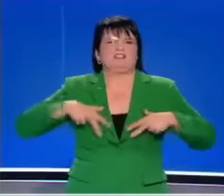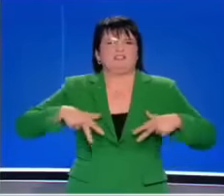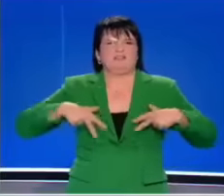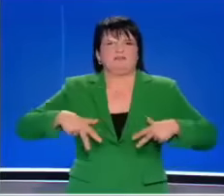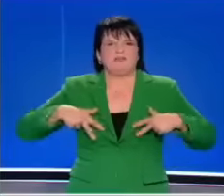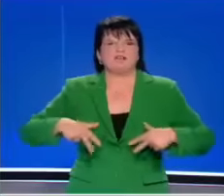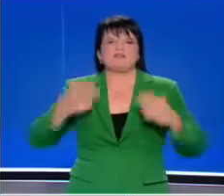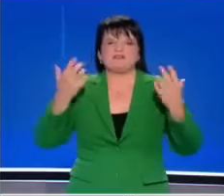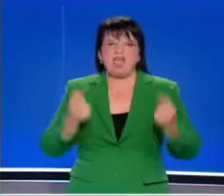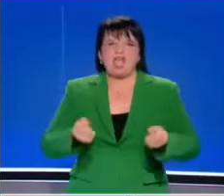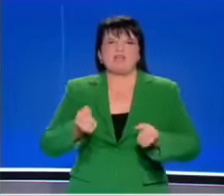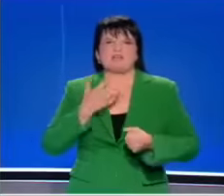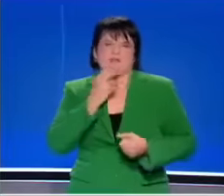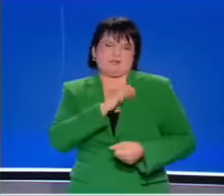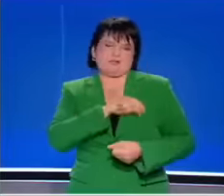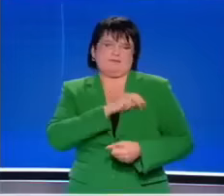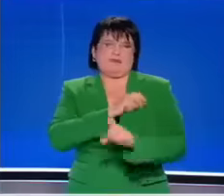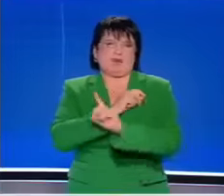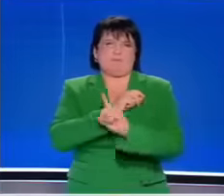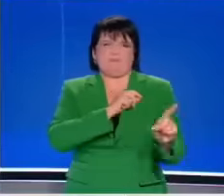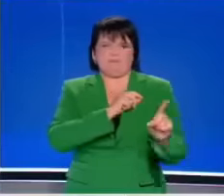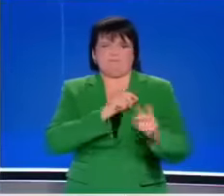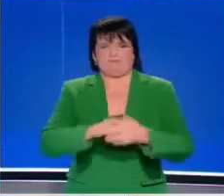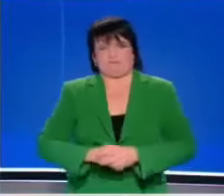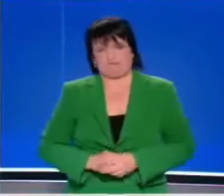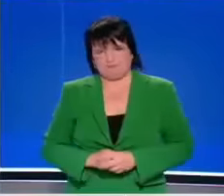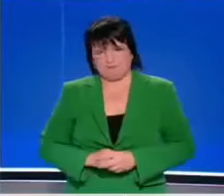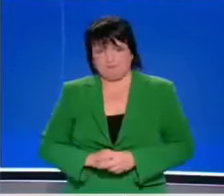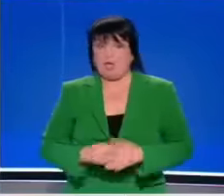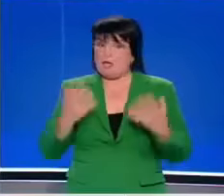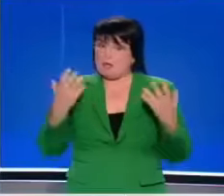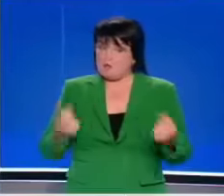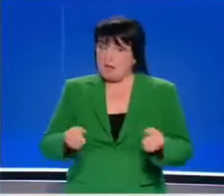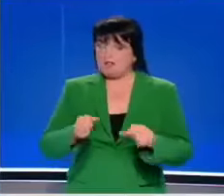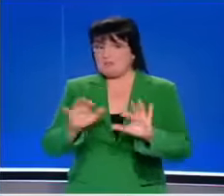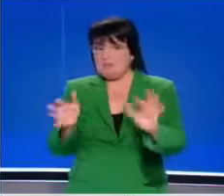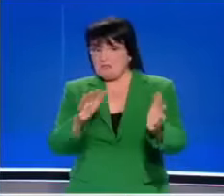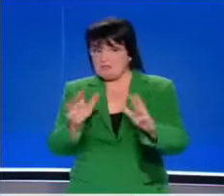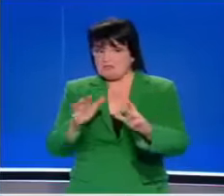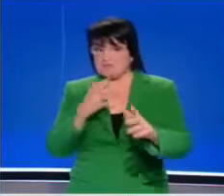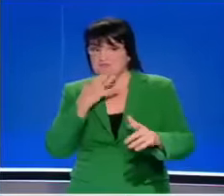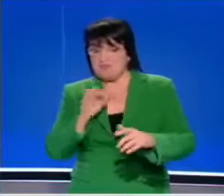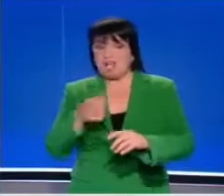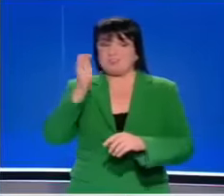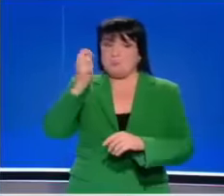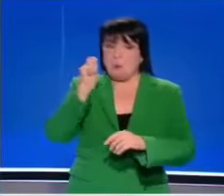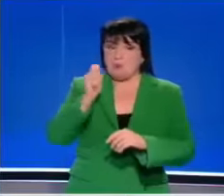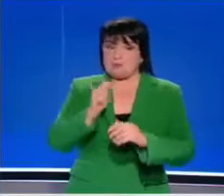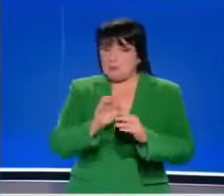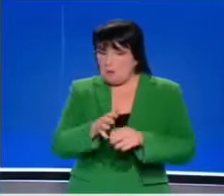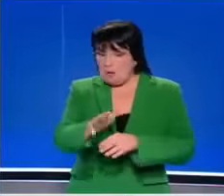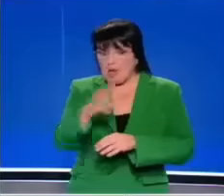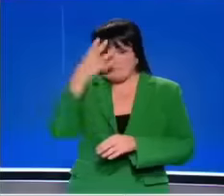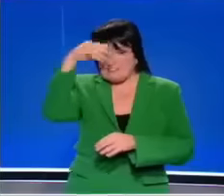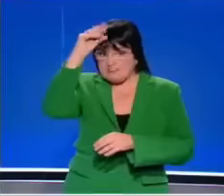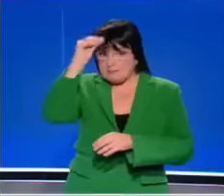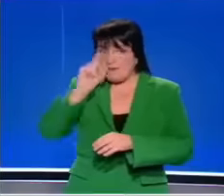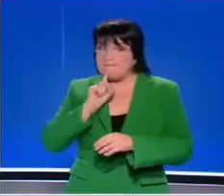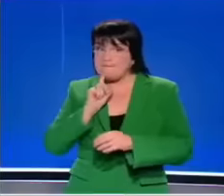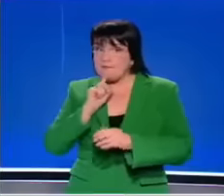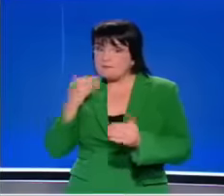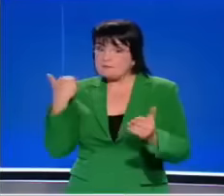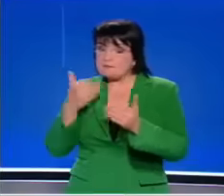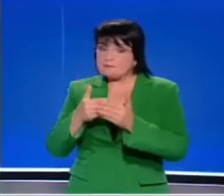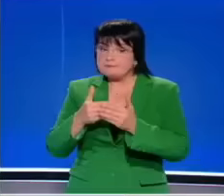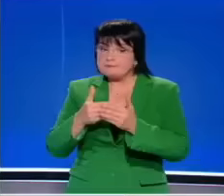προσφέρει στον τόπο χωρίς μηχανισμούς συμφεροντα άρα δεν εκτιμάται πως θα υπάρξει ενδεχομένως μία επιστροφή στο πολιτικό προσκήνιο του αλέξη τσίπρα